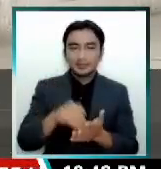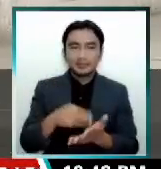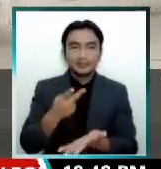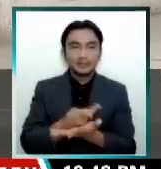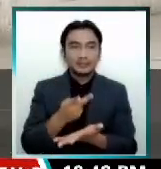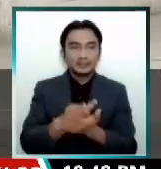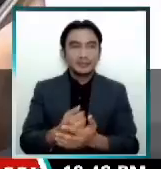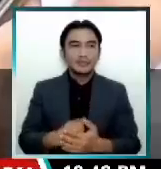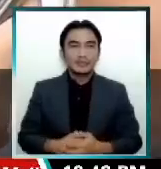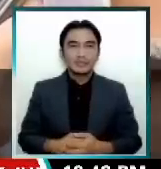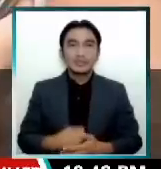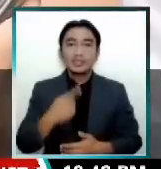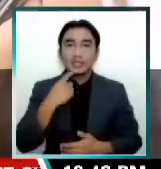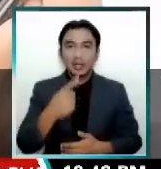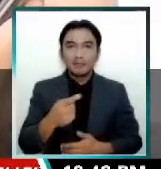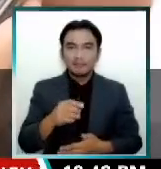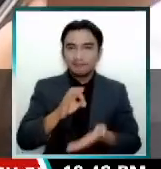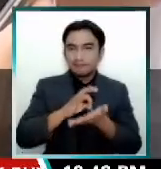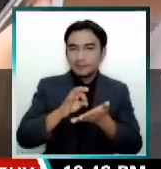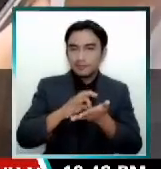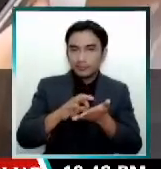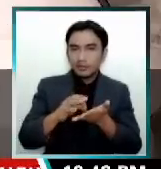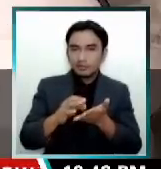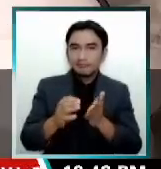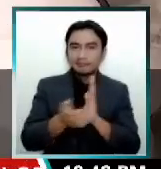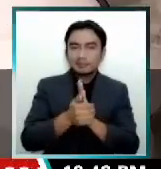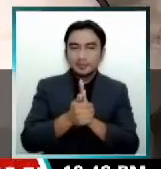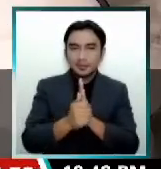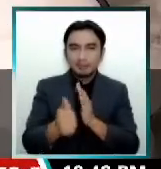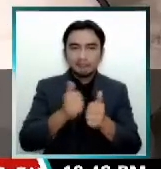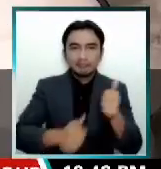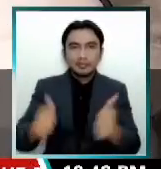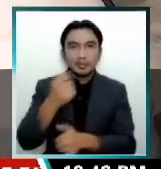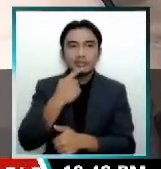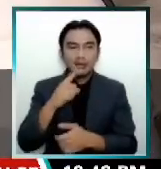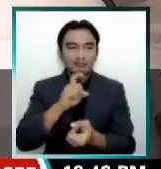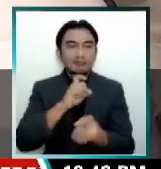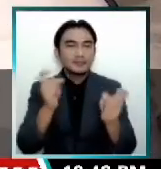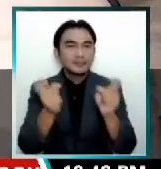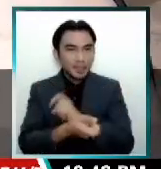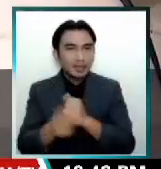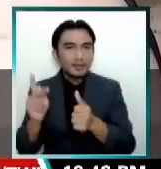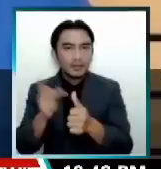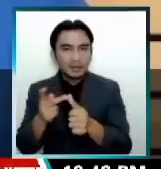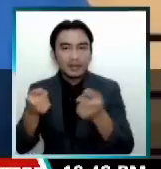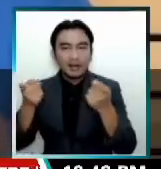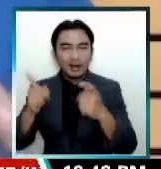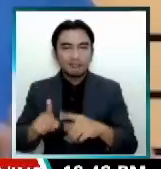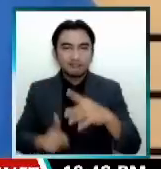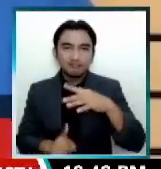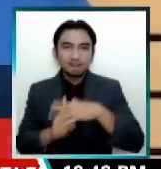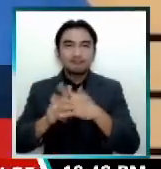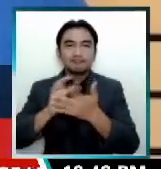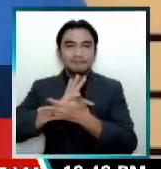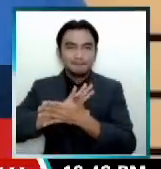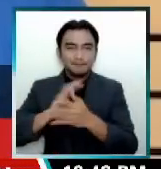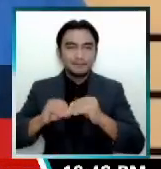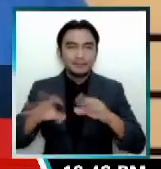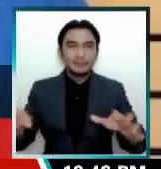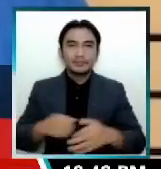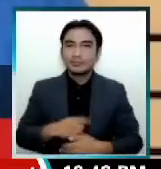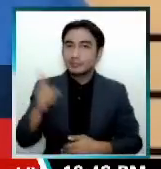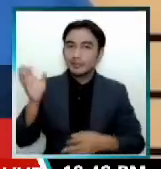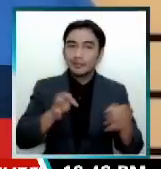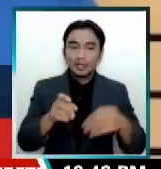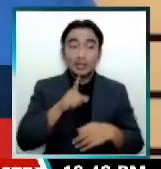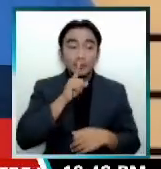isang financial expert, nag-iba na ang priorities ng mga tao simula na magkaroon ng pandemya. Kung ito talaga ay pangangailangan, ibig sabihin